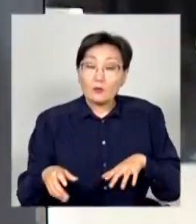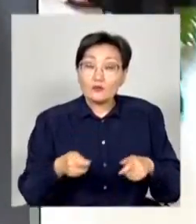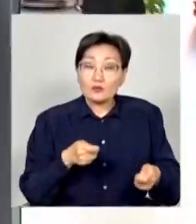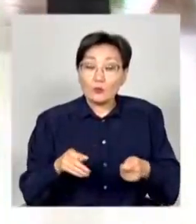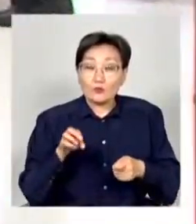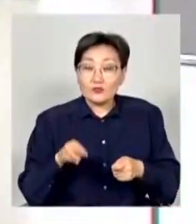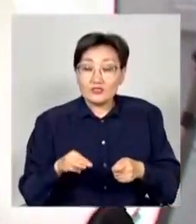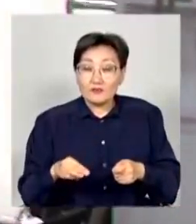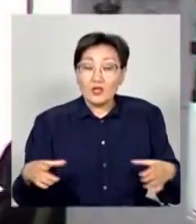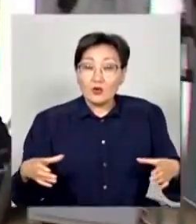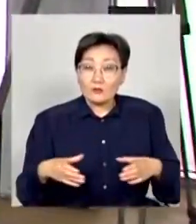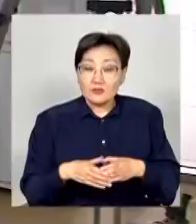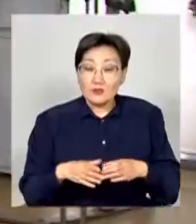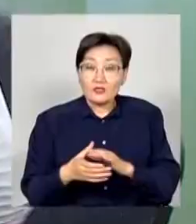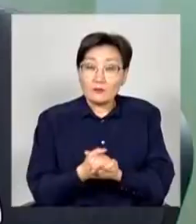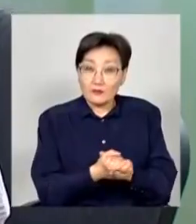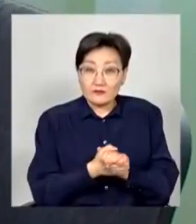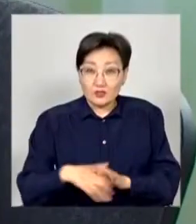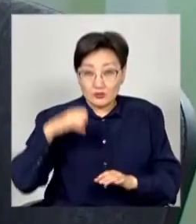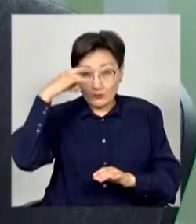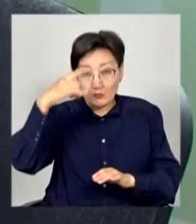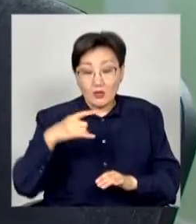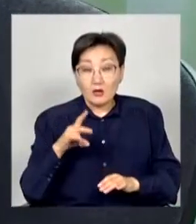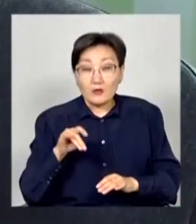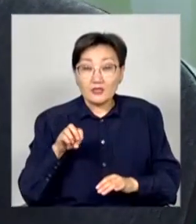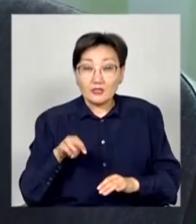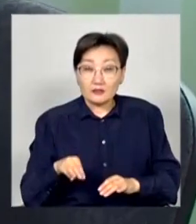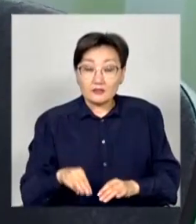от Содружества профсоюзов Казахстана «Аманат».